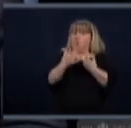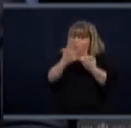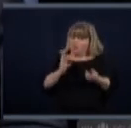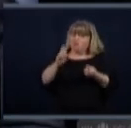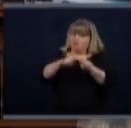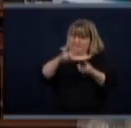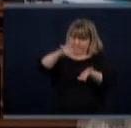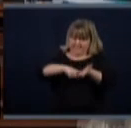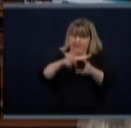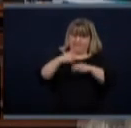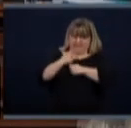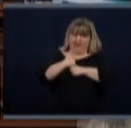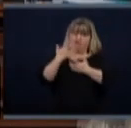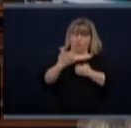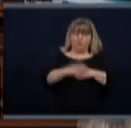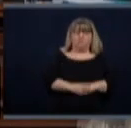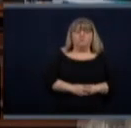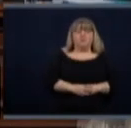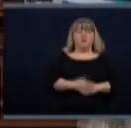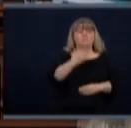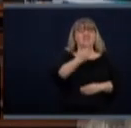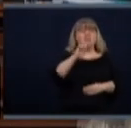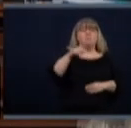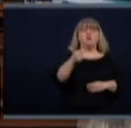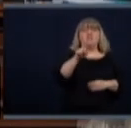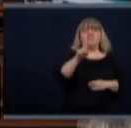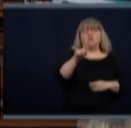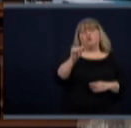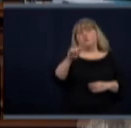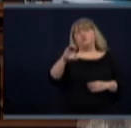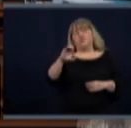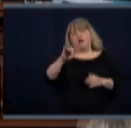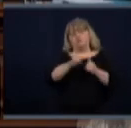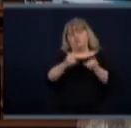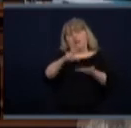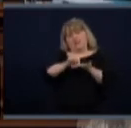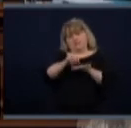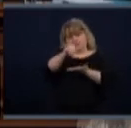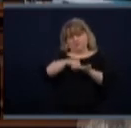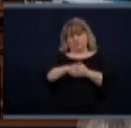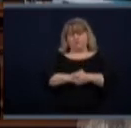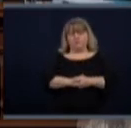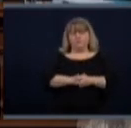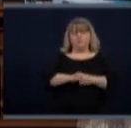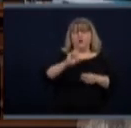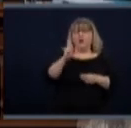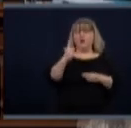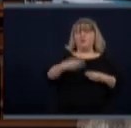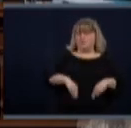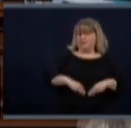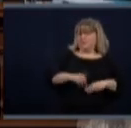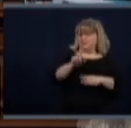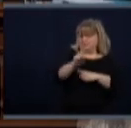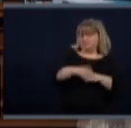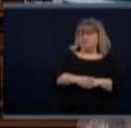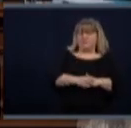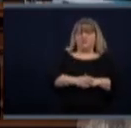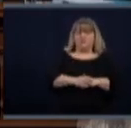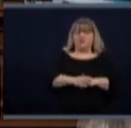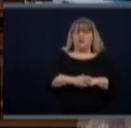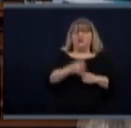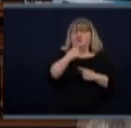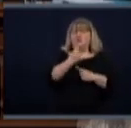Merci. Prochaine question, Tommy Chouinard, La Presse. Oui, bonjour. Vous avez, Monsieur le Premier ministre, vous avez indiqué qu'il ne faut pas interpréter